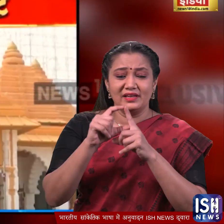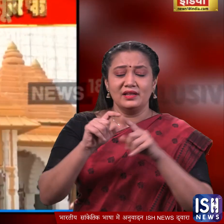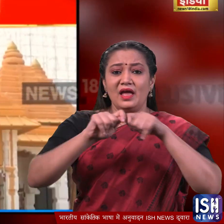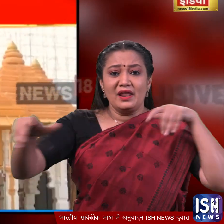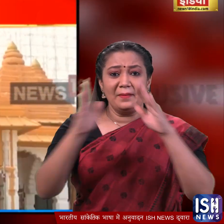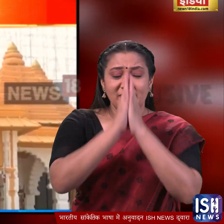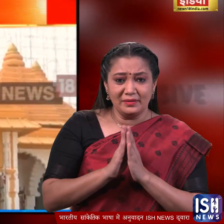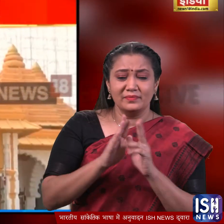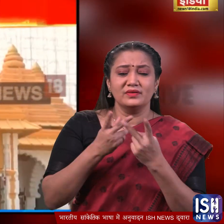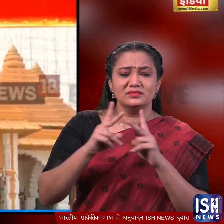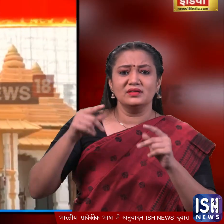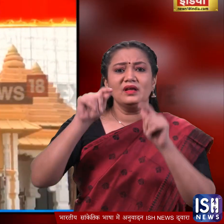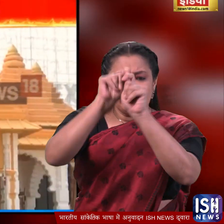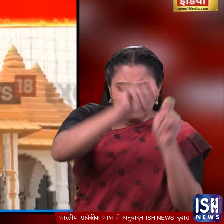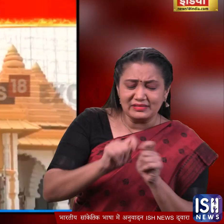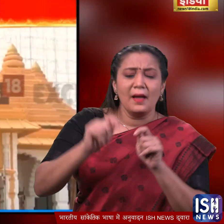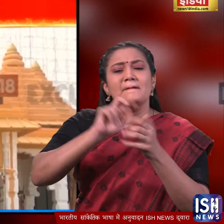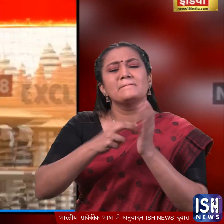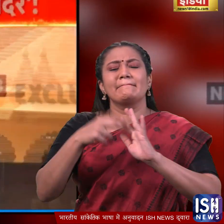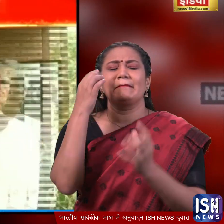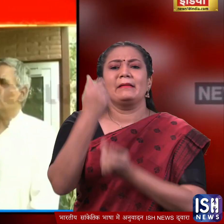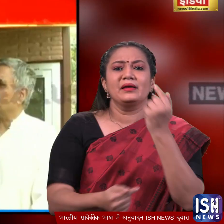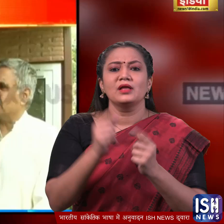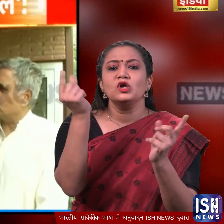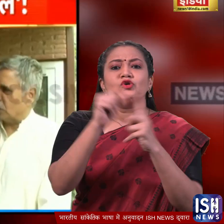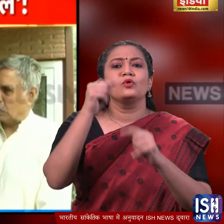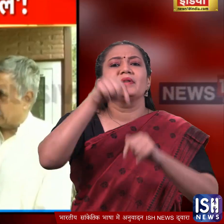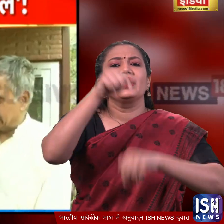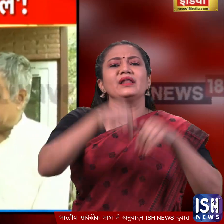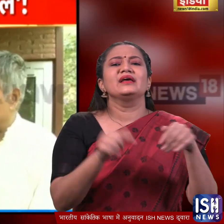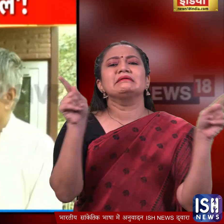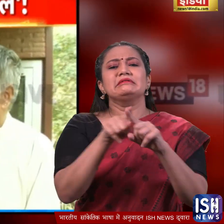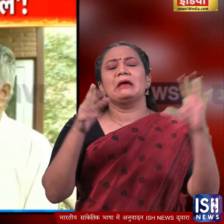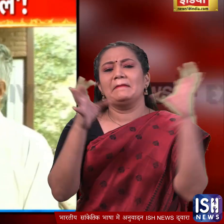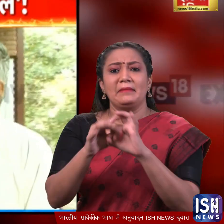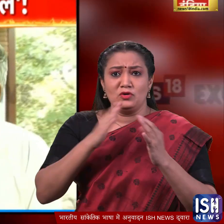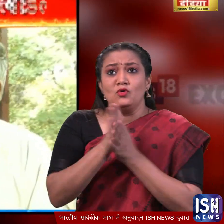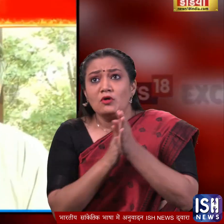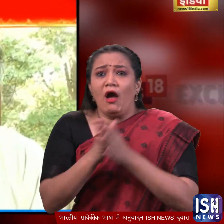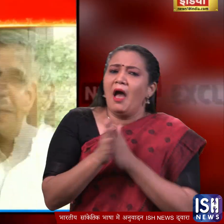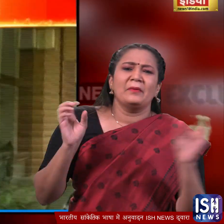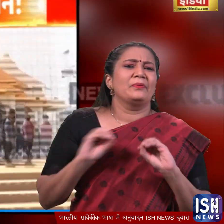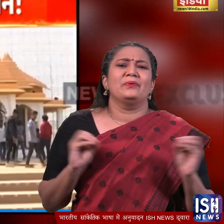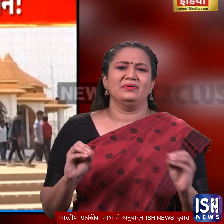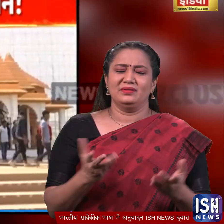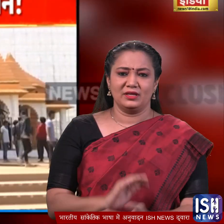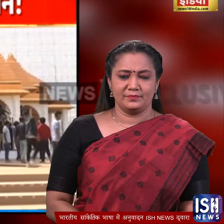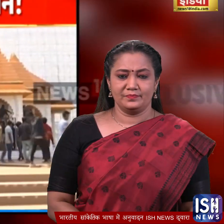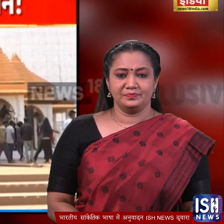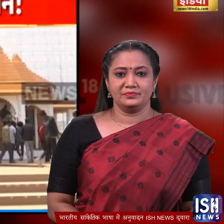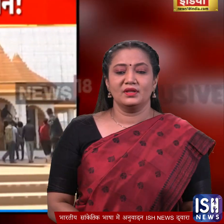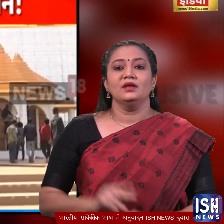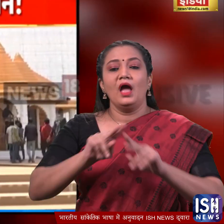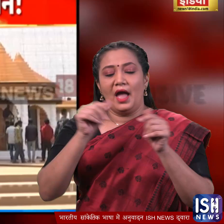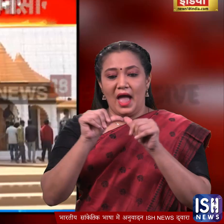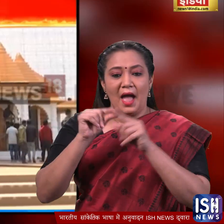दिल्ली में राम मंदिर का मॉडल बनवाना चुनावी स्टंट है। वो तो उत्तर प्रदेश के चुनाव को लेकर है, ये कोई उत्सुकता ऐसी नहीं है। विरोधियों के आरोपों